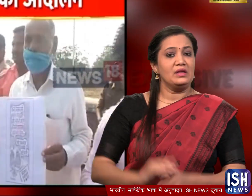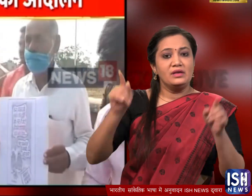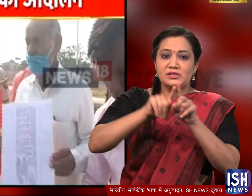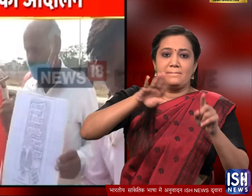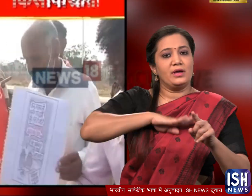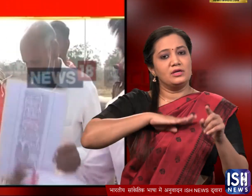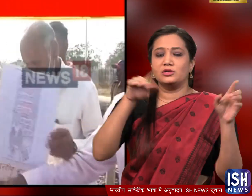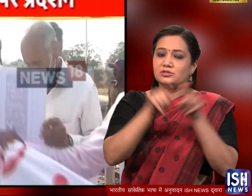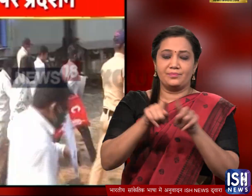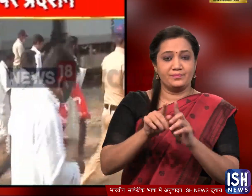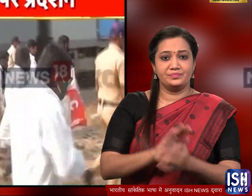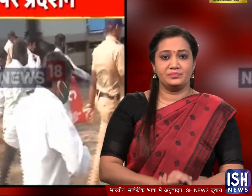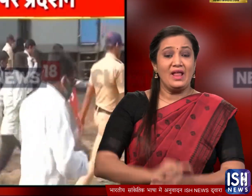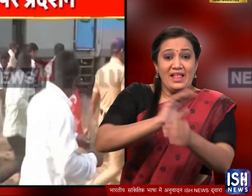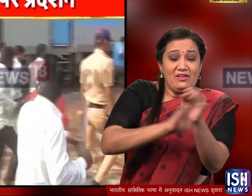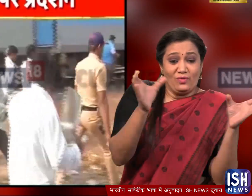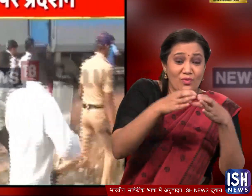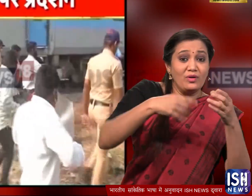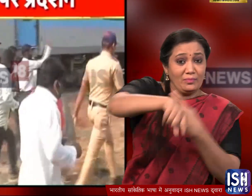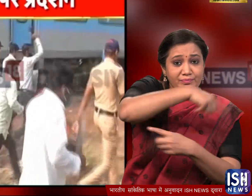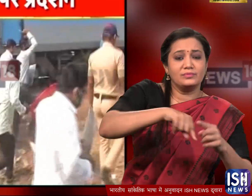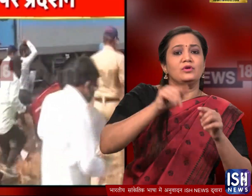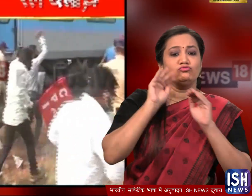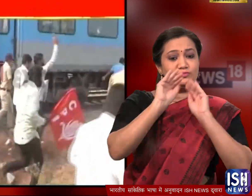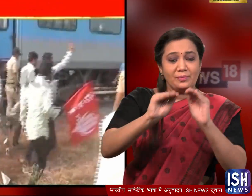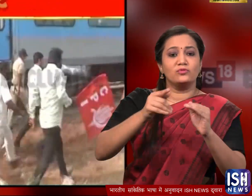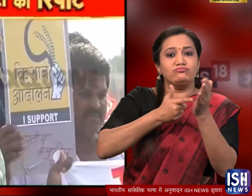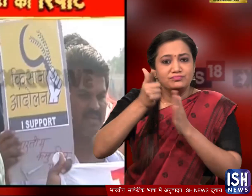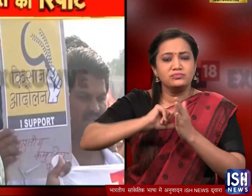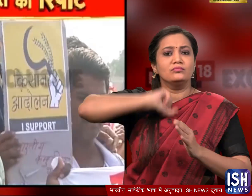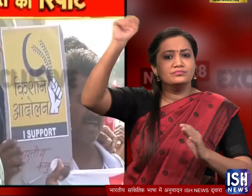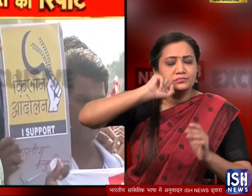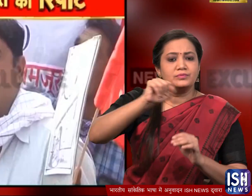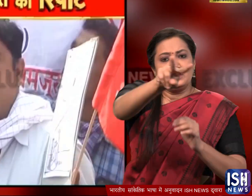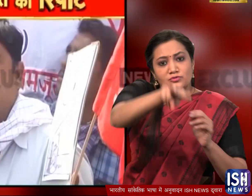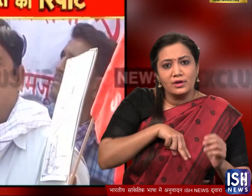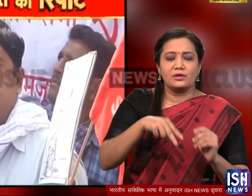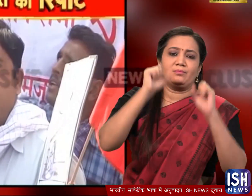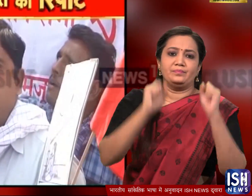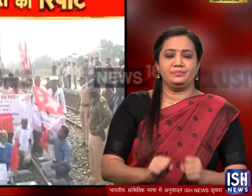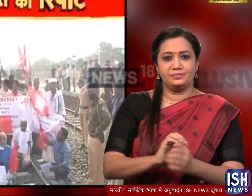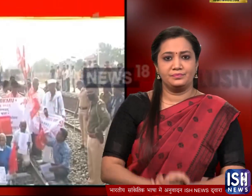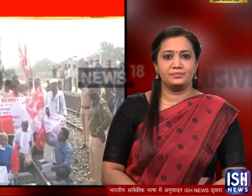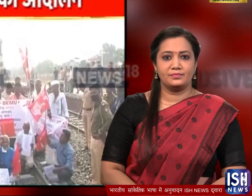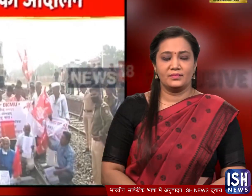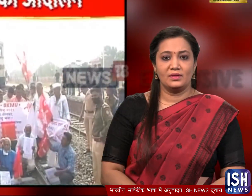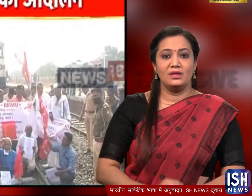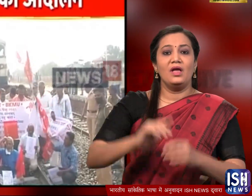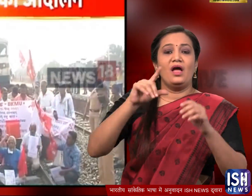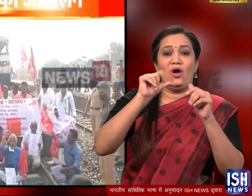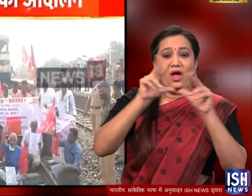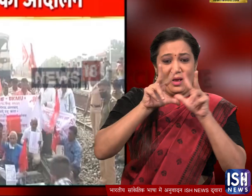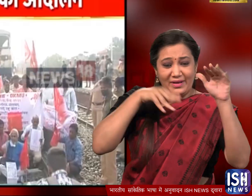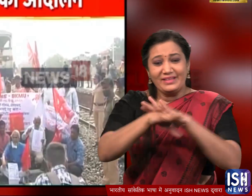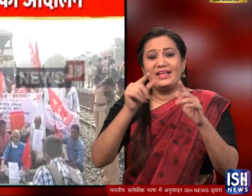कुछ ऐसा ही हाल महाराष्ट्र में भी हुआ, जहां लेफ्ट पार्टियों के कार्यकर्ता किसानों के समर्थन में नारे लगाते हुए पटरियों तक पहुंचे। औरंगाबाद जिले के